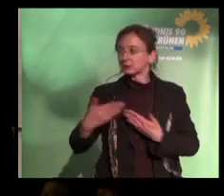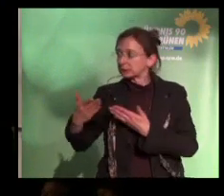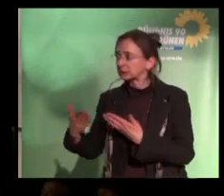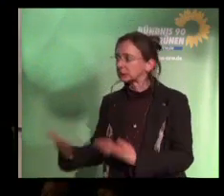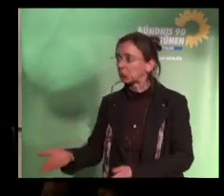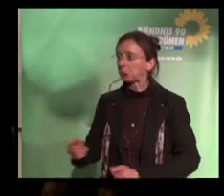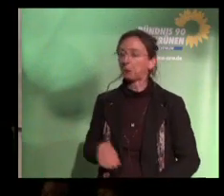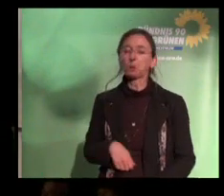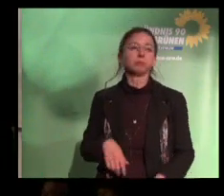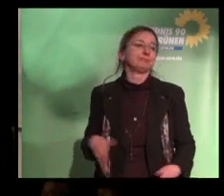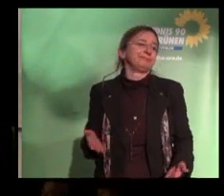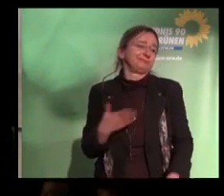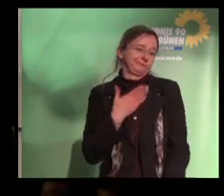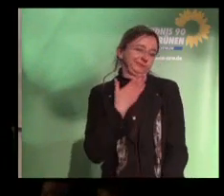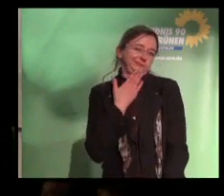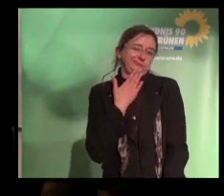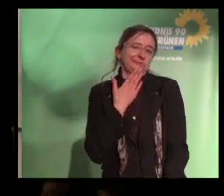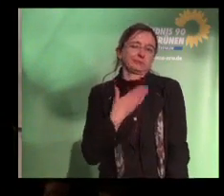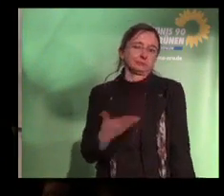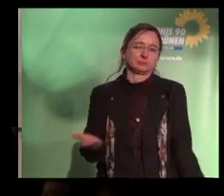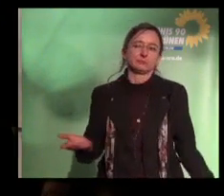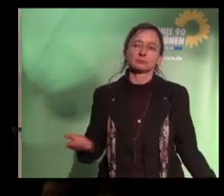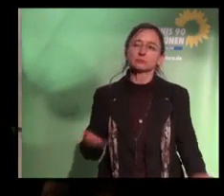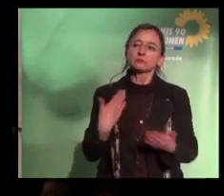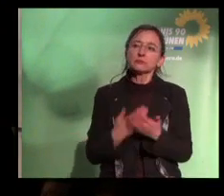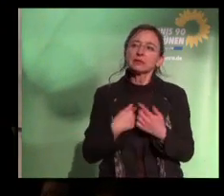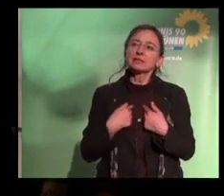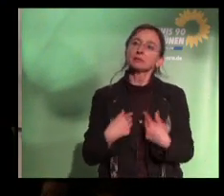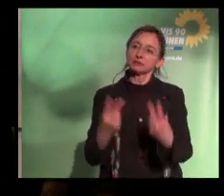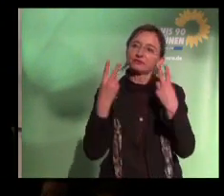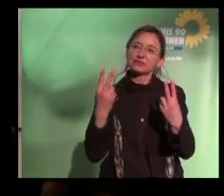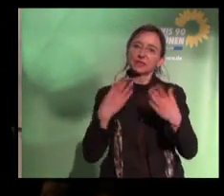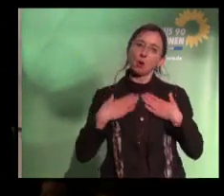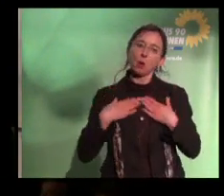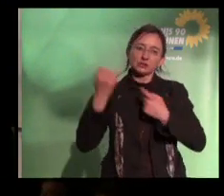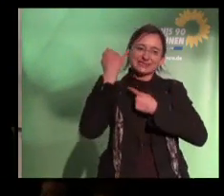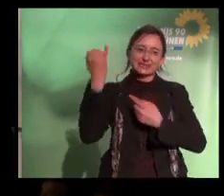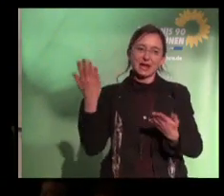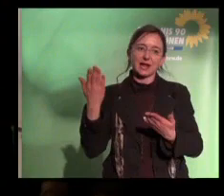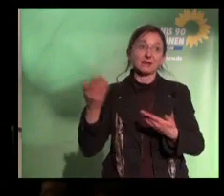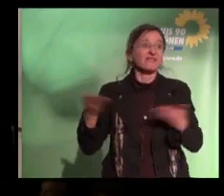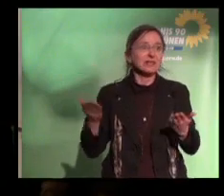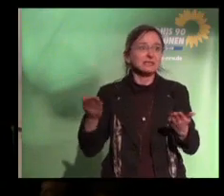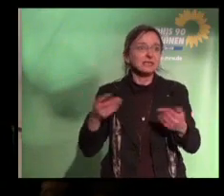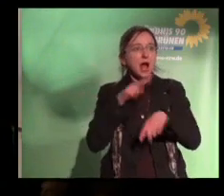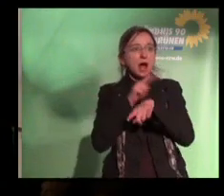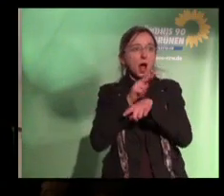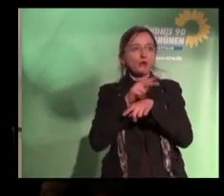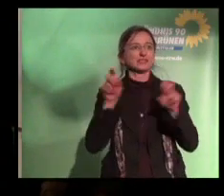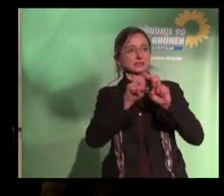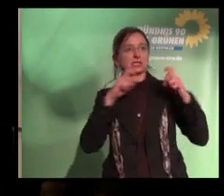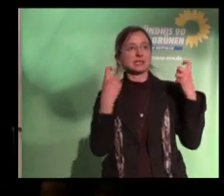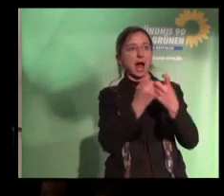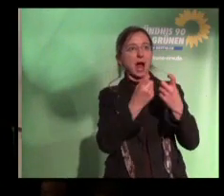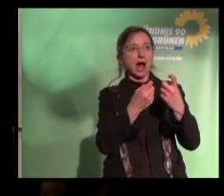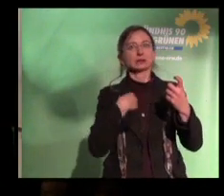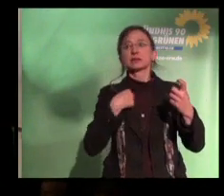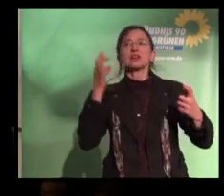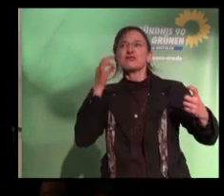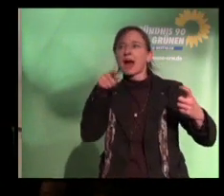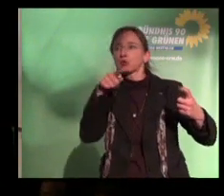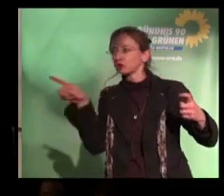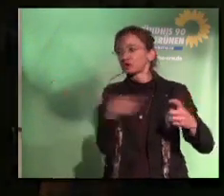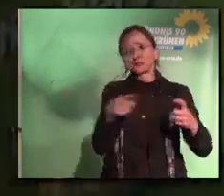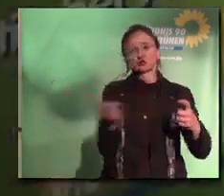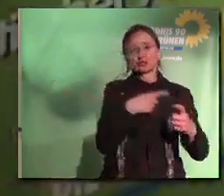Freunde, finde ich das richtig, unsere Idee. Frauen in die Aufsichtsräte und nicht so schwach, wie Christina Schröder das macht. Wir